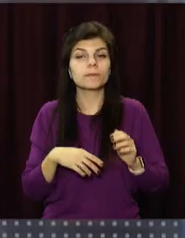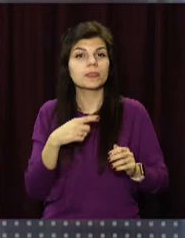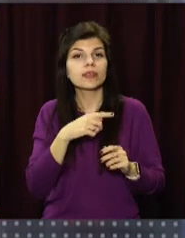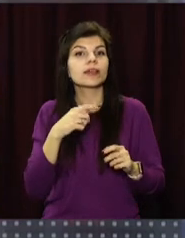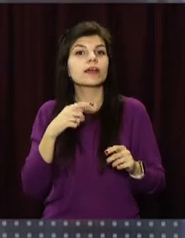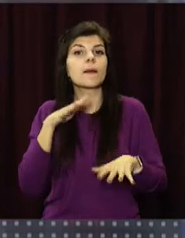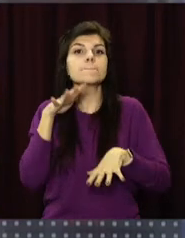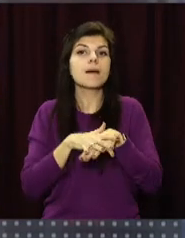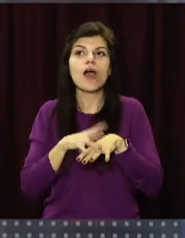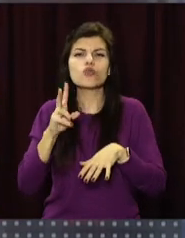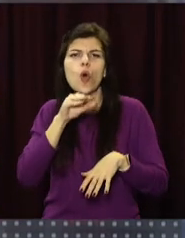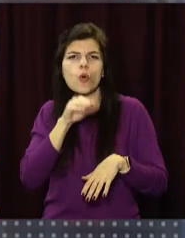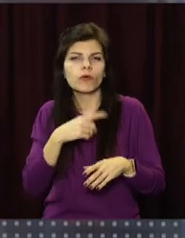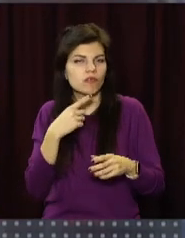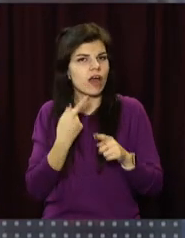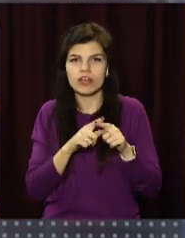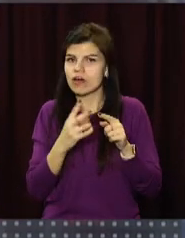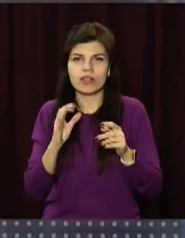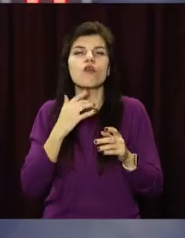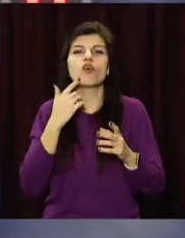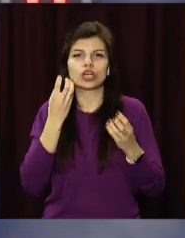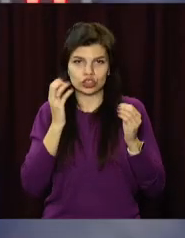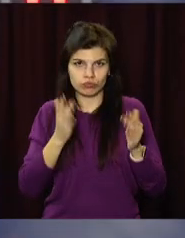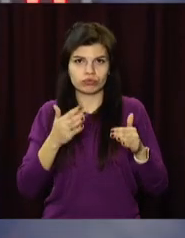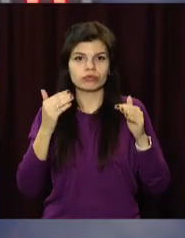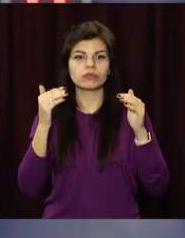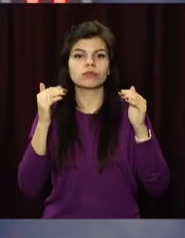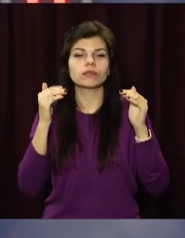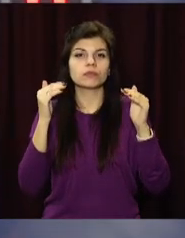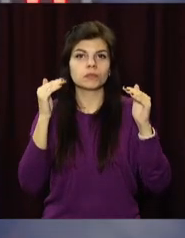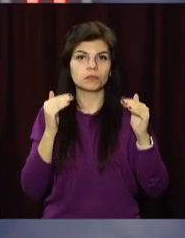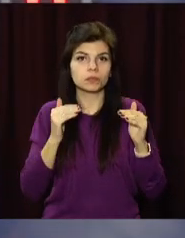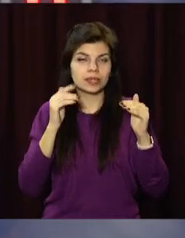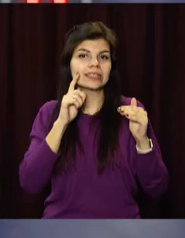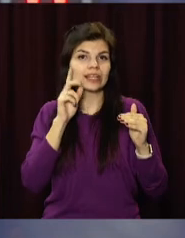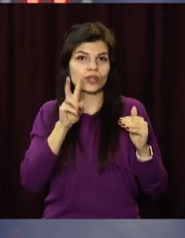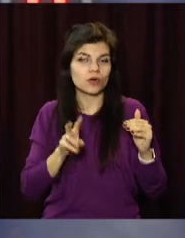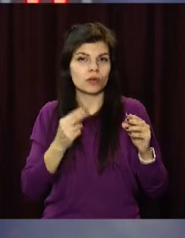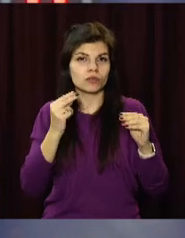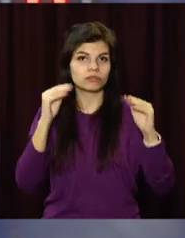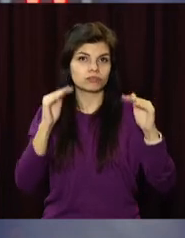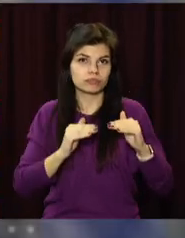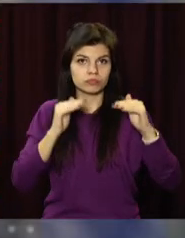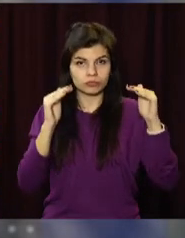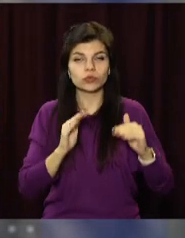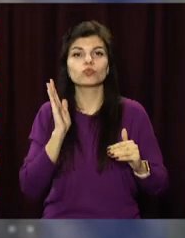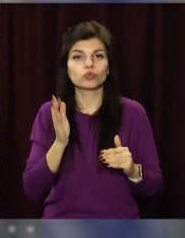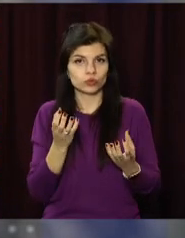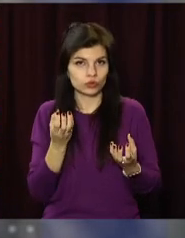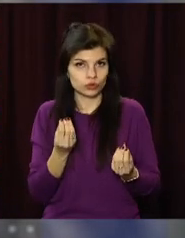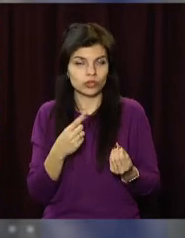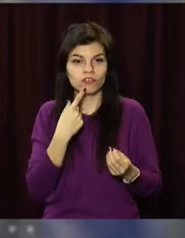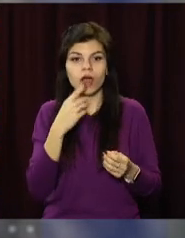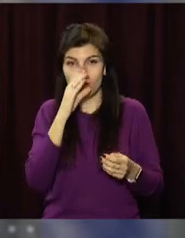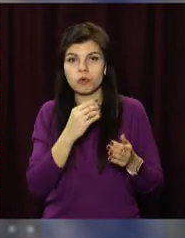словами банкірів, це ще не межа. Мінімальна вартість, якої можуть сягнути зелені у першому півріччі 2021 року